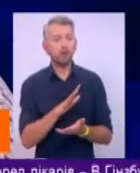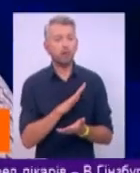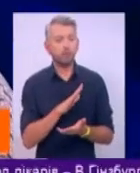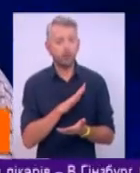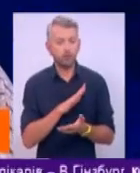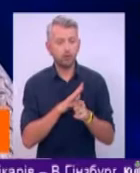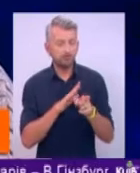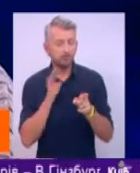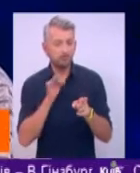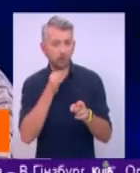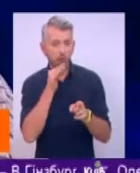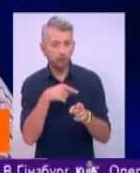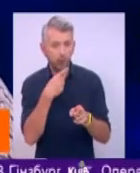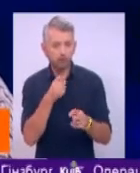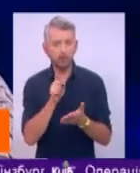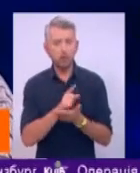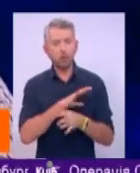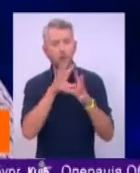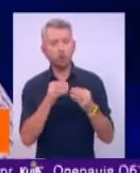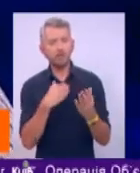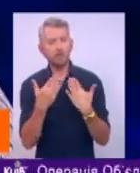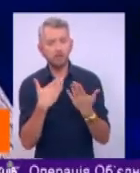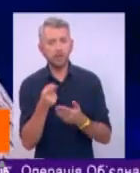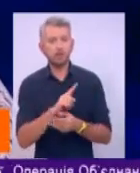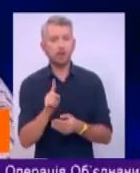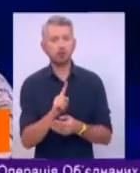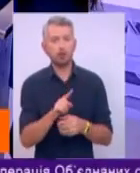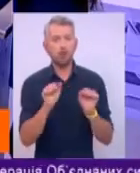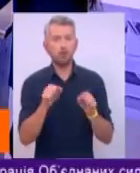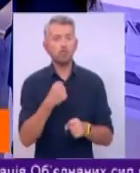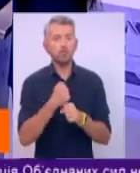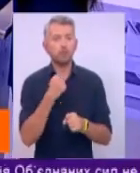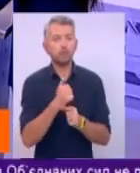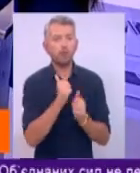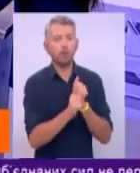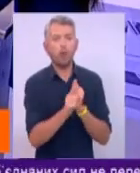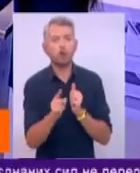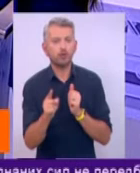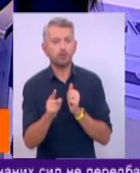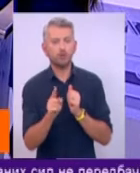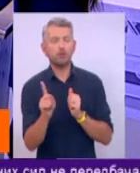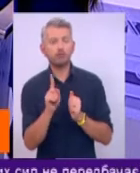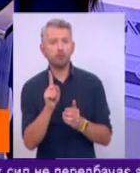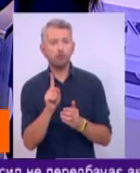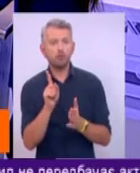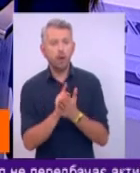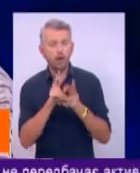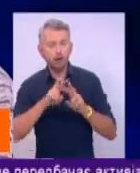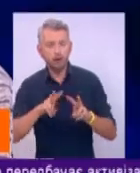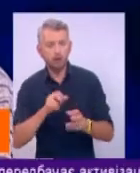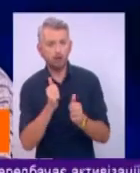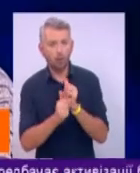Дійсно, колега дуже правильно говорить, має бути комплексний підхід. Те, що може зробити кожен, те, що, в чому має розбиратися кожен,